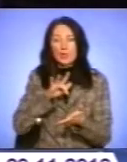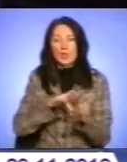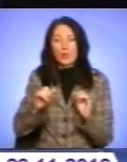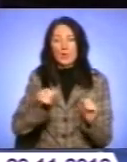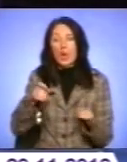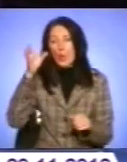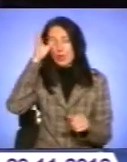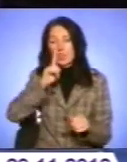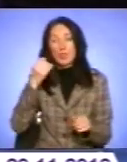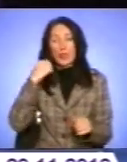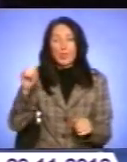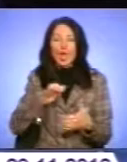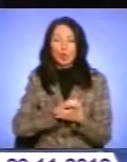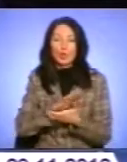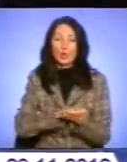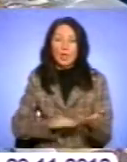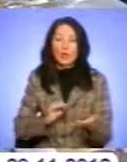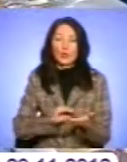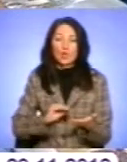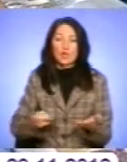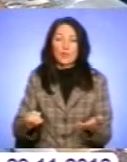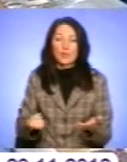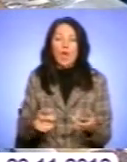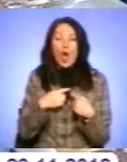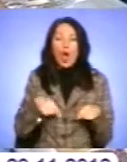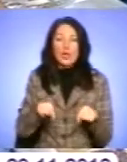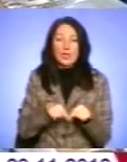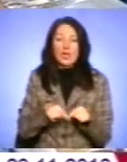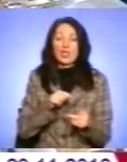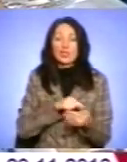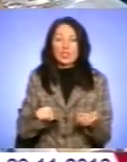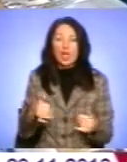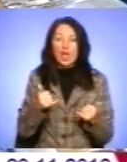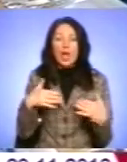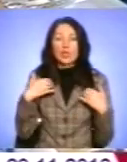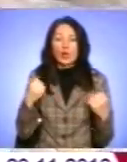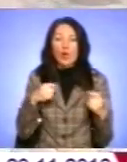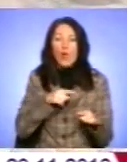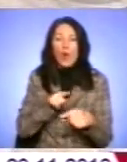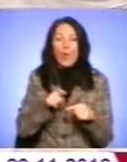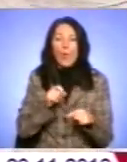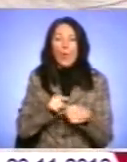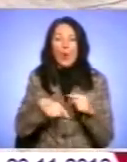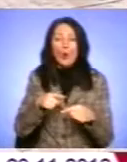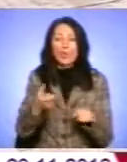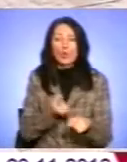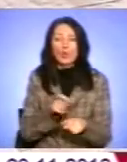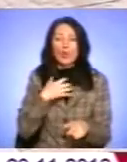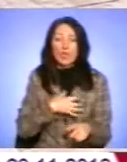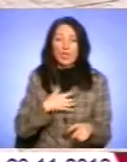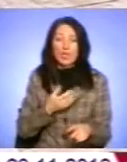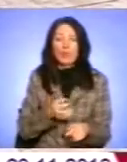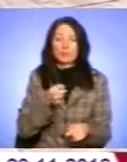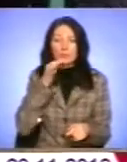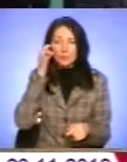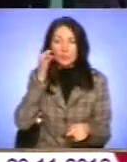перемогла дружба? Далі у сюжеті. Організатори зазначають, для здорового покоління дуже важливо якомога раніше